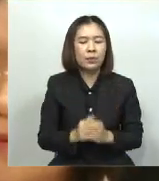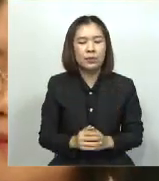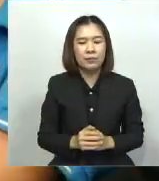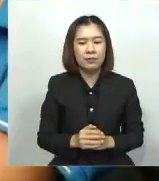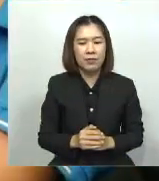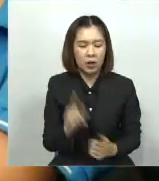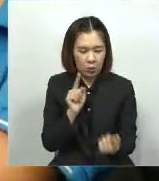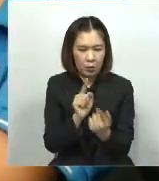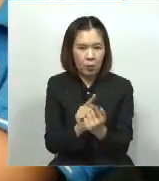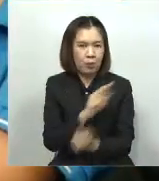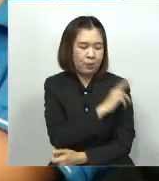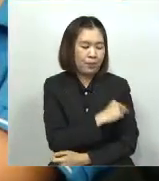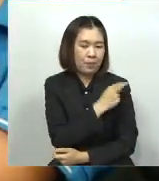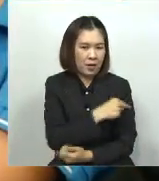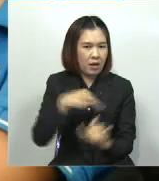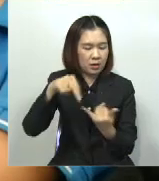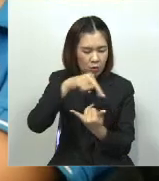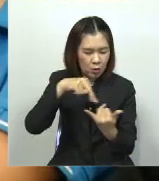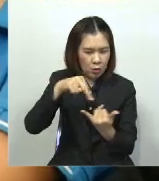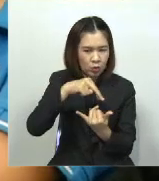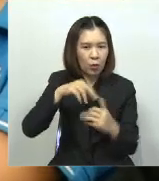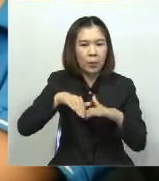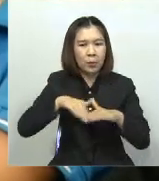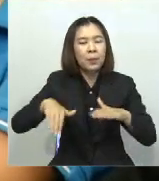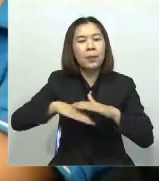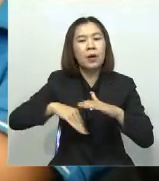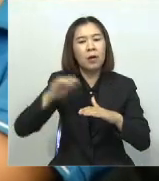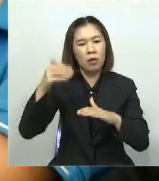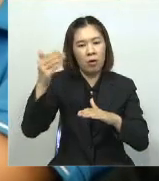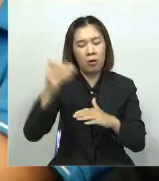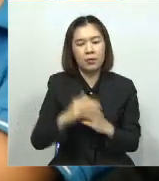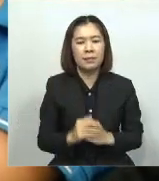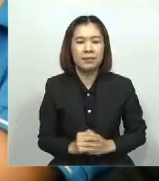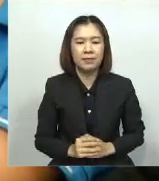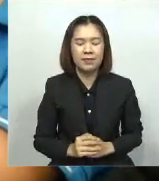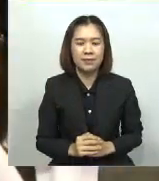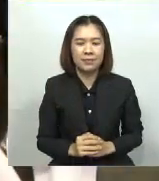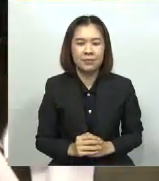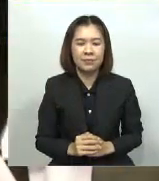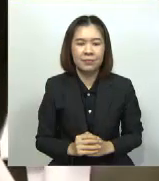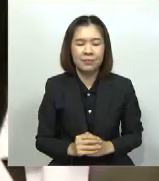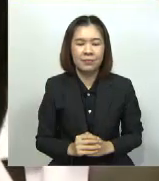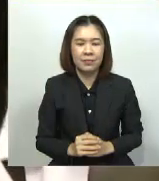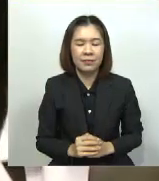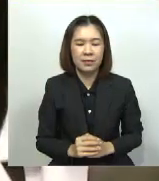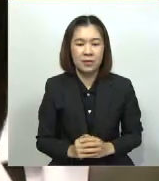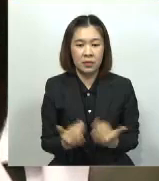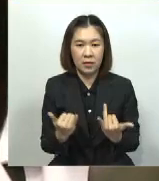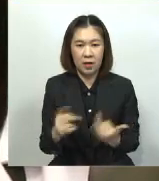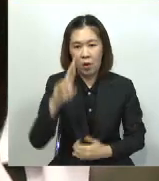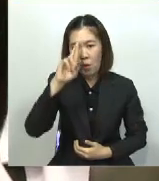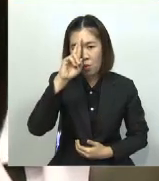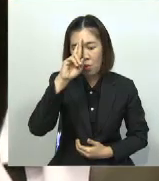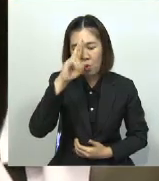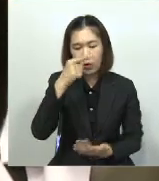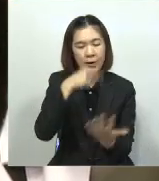านี้จะต้องพบแพทย์นะคะเพื่อที่จะตรวจอาการในเบื้องต้นปัจจุบันจากสถานการณ์เนี่ยก็พบว่าวัณโรค